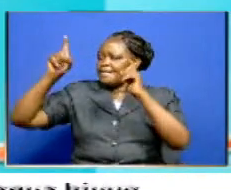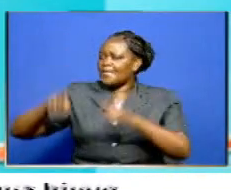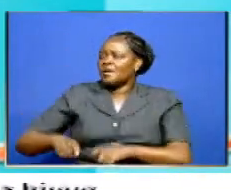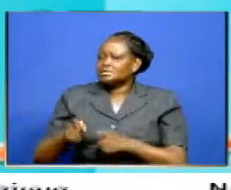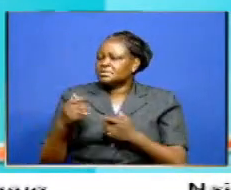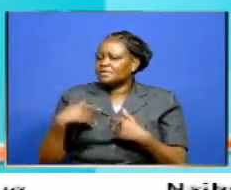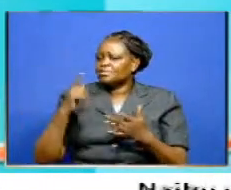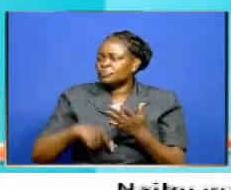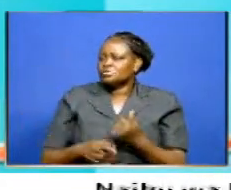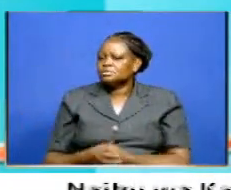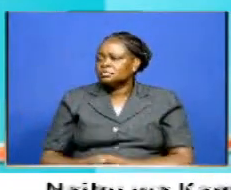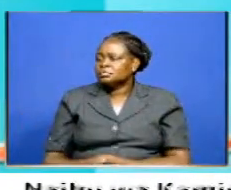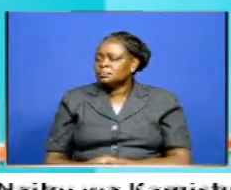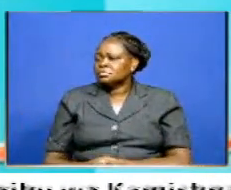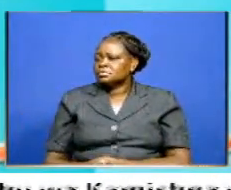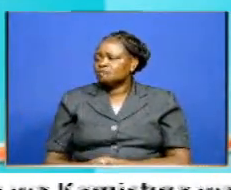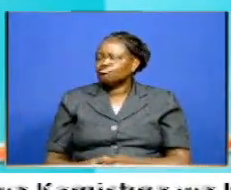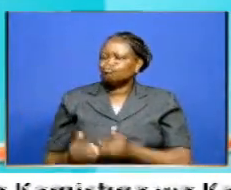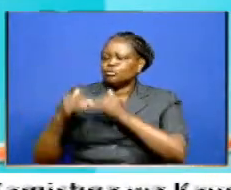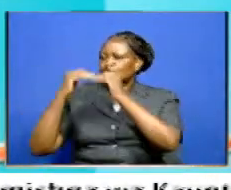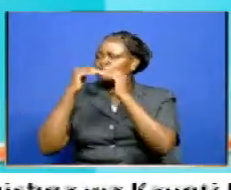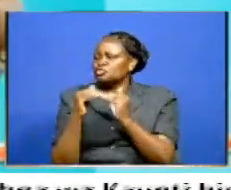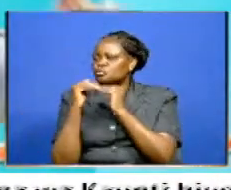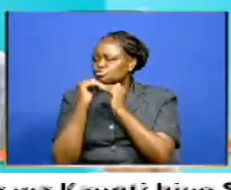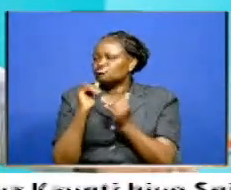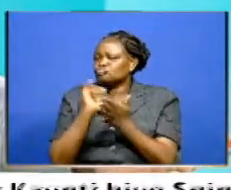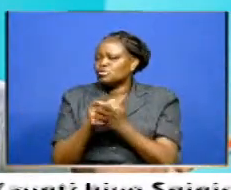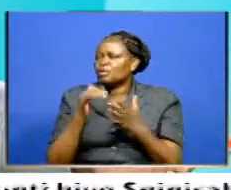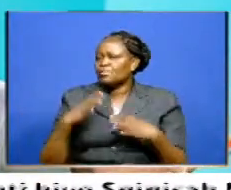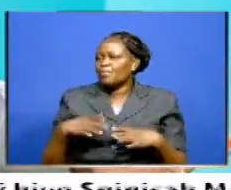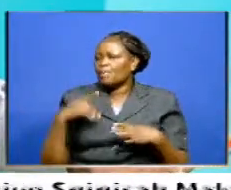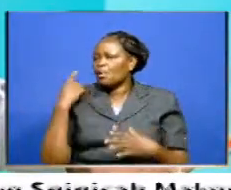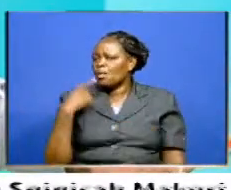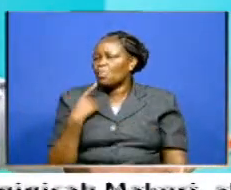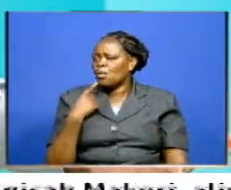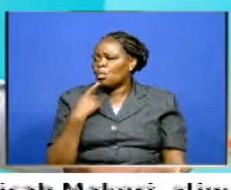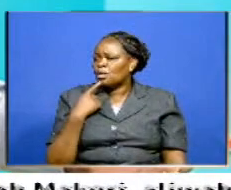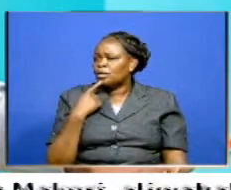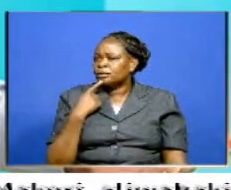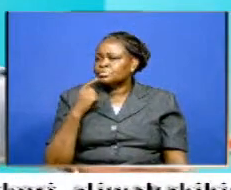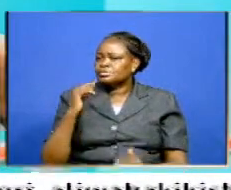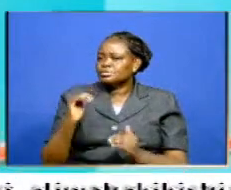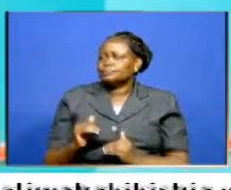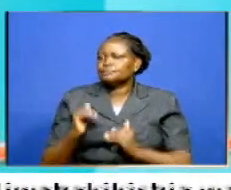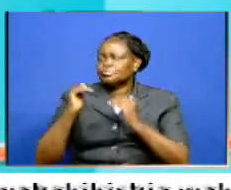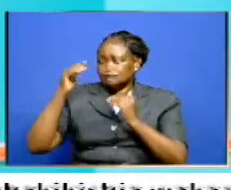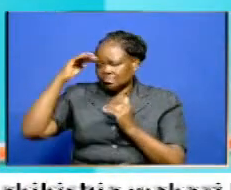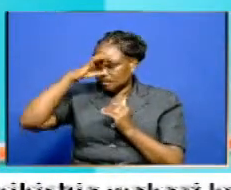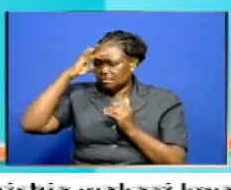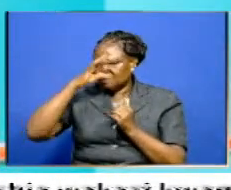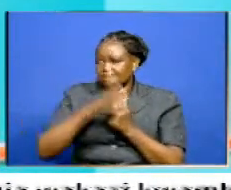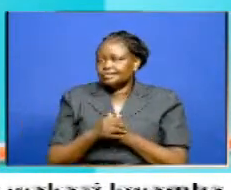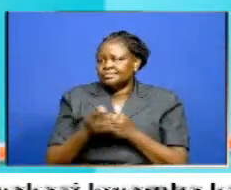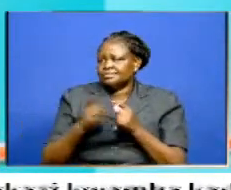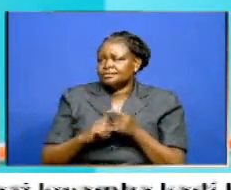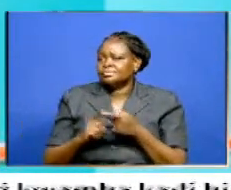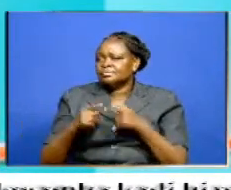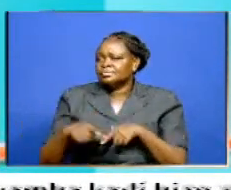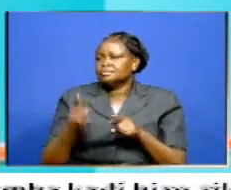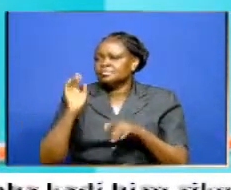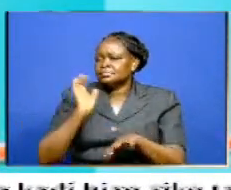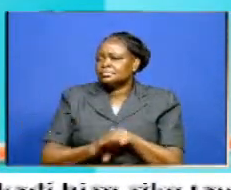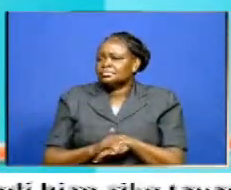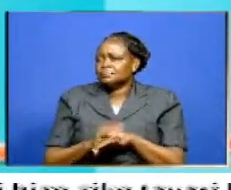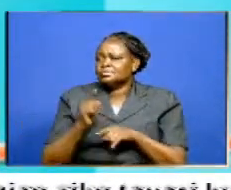na hali ya usawazishi so that pia wale wenye wana advance kwa mambo ya theory pia wanao wanapata